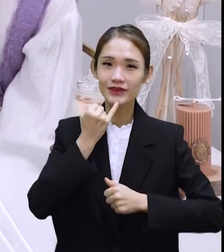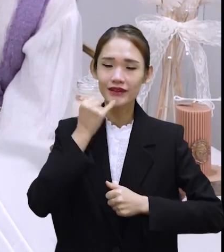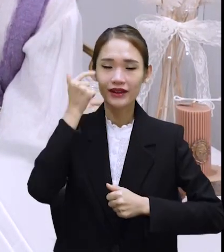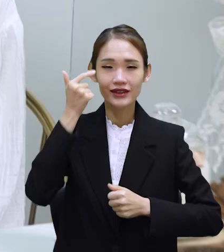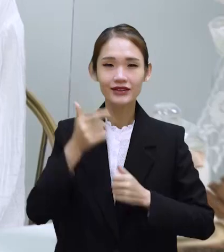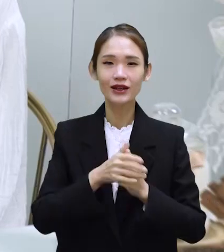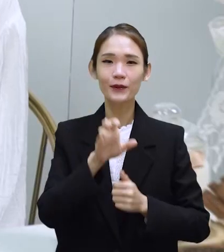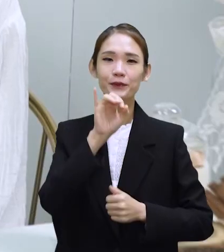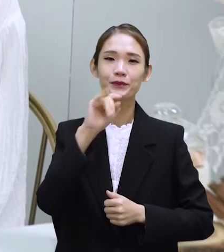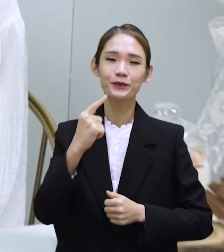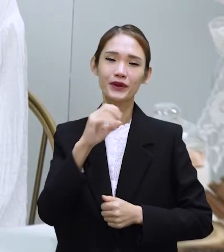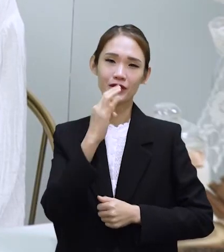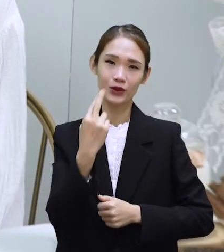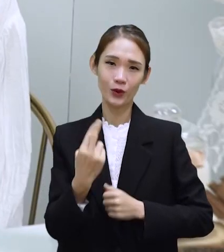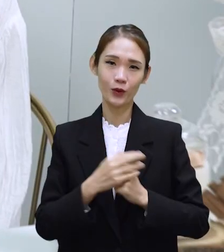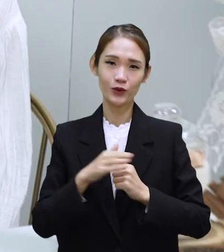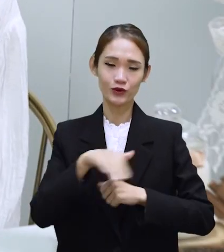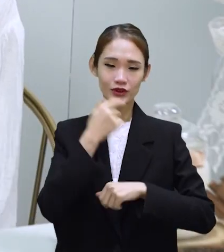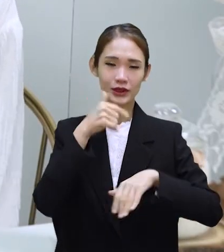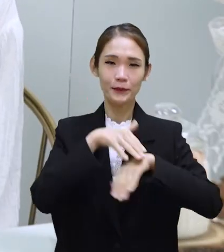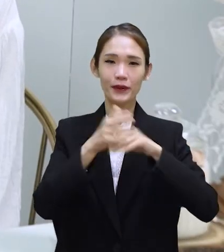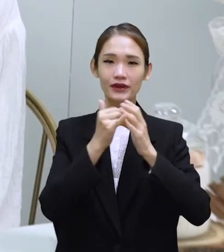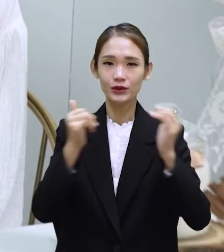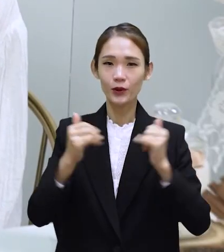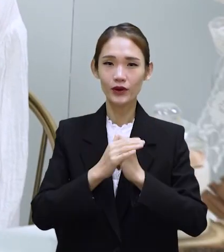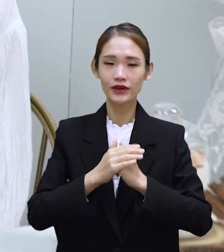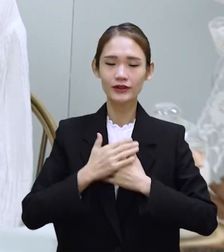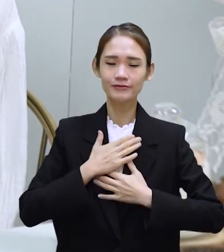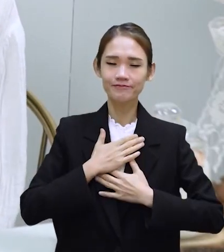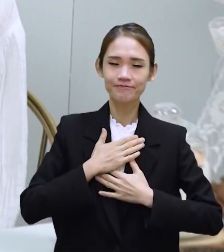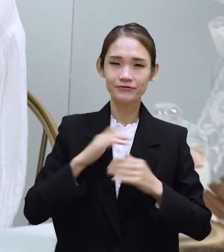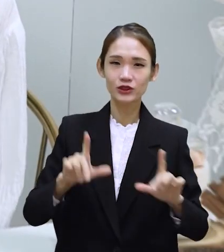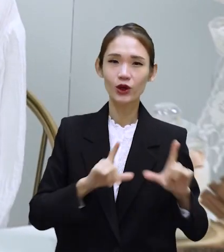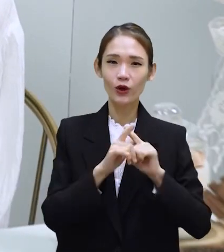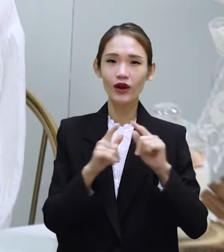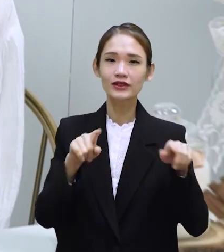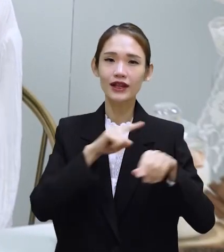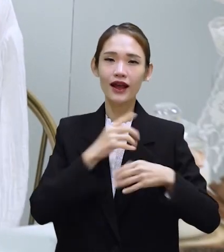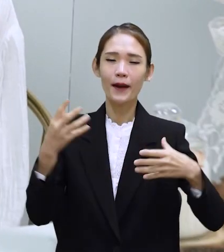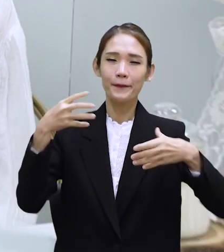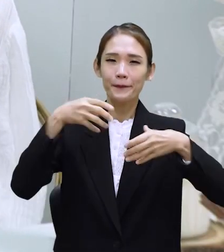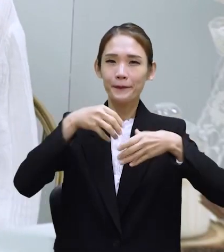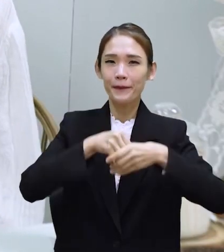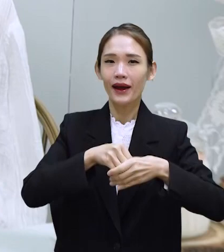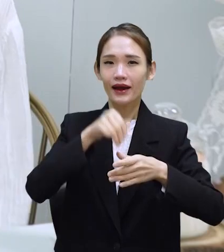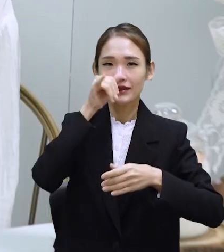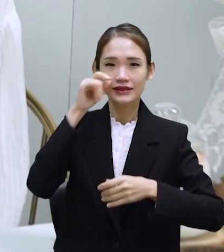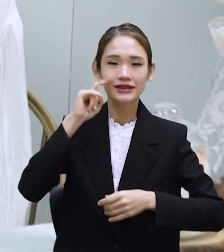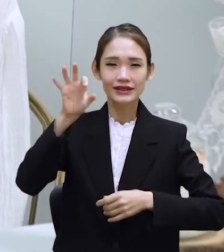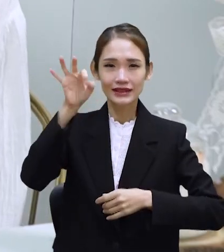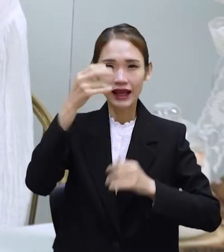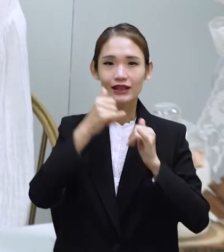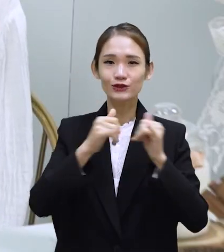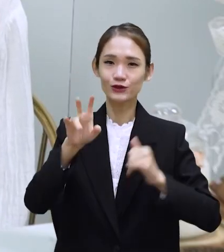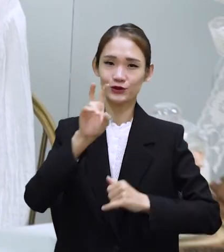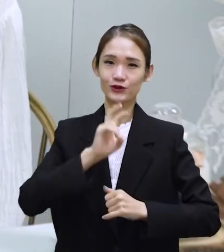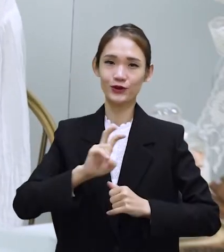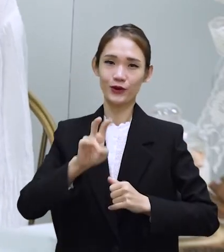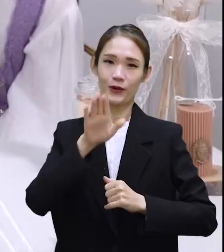부탁드려도 될까요 어 민요는 우리 민족의 한과 정서가 가상 탈 담겨있는